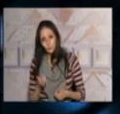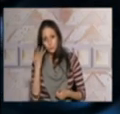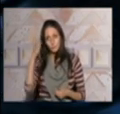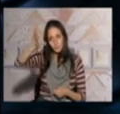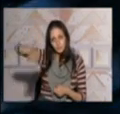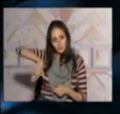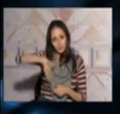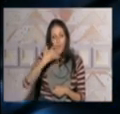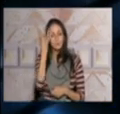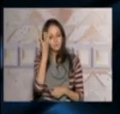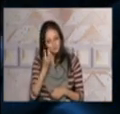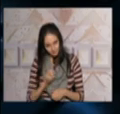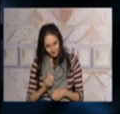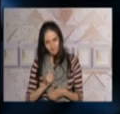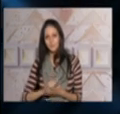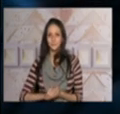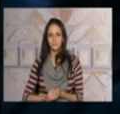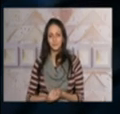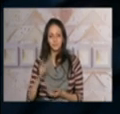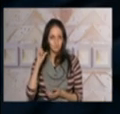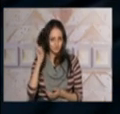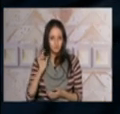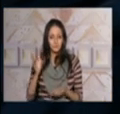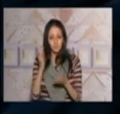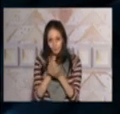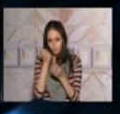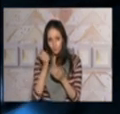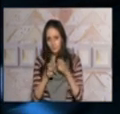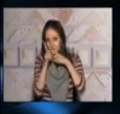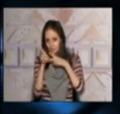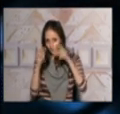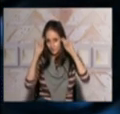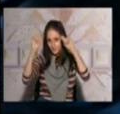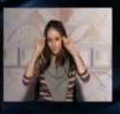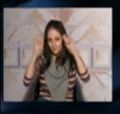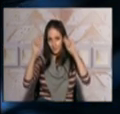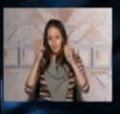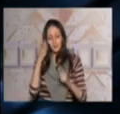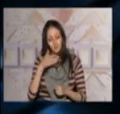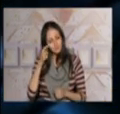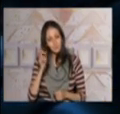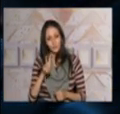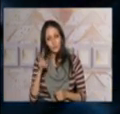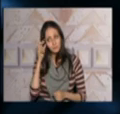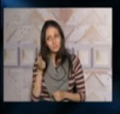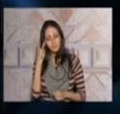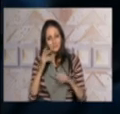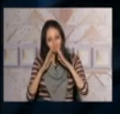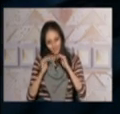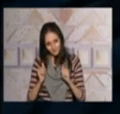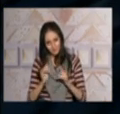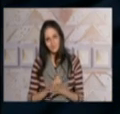ده برضو ان بندي فرصه للسائح اللي جاي يزور المكان الترفيهي ان هو يقدر يشوف ثقافه مصر